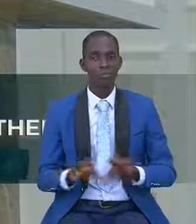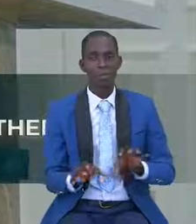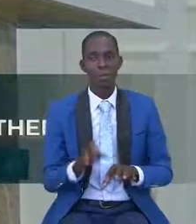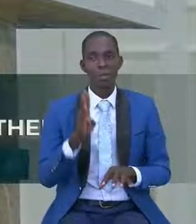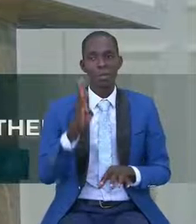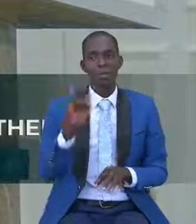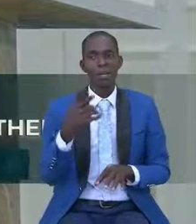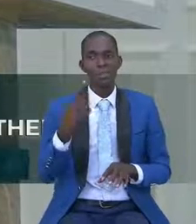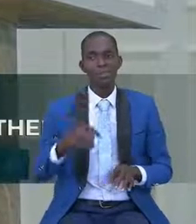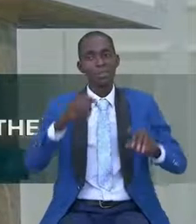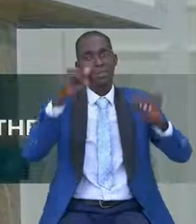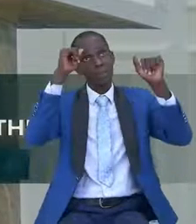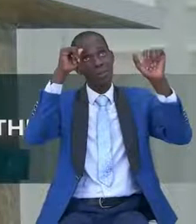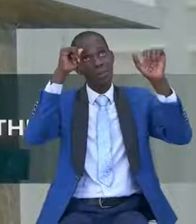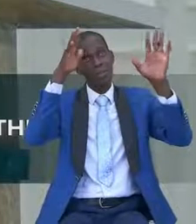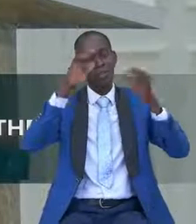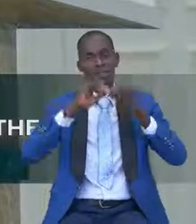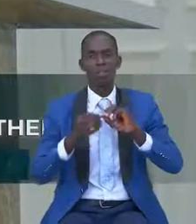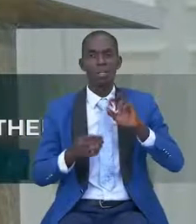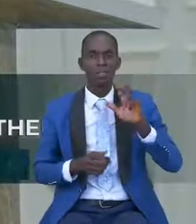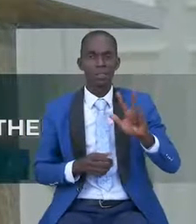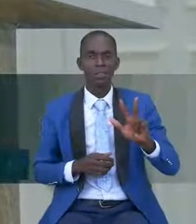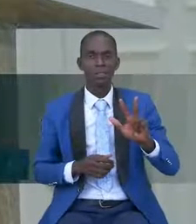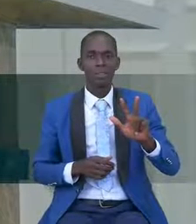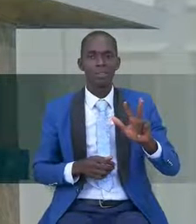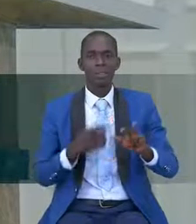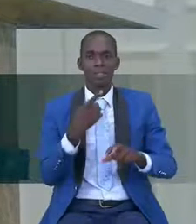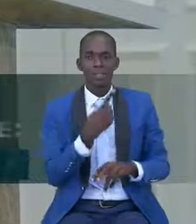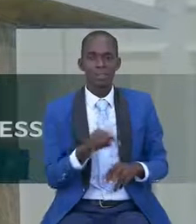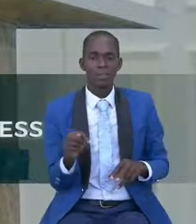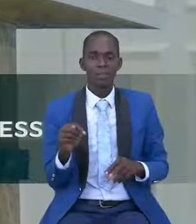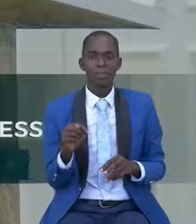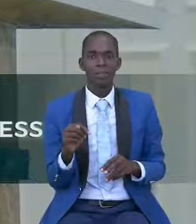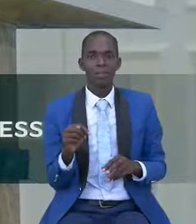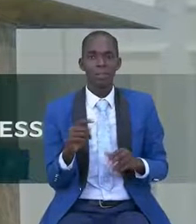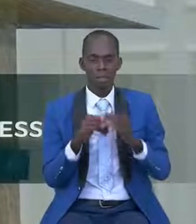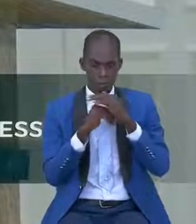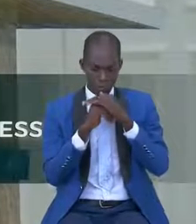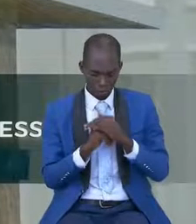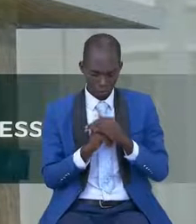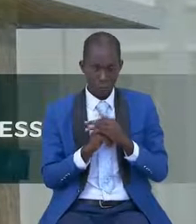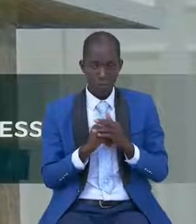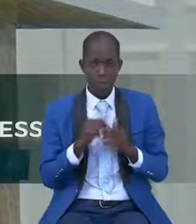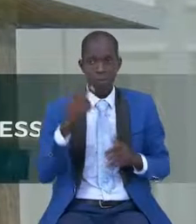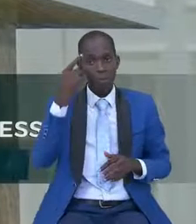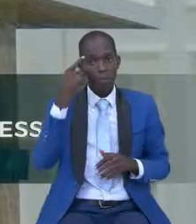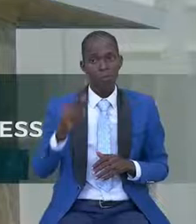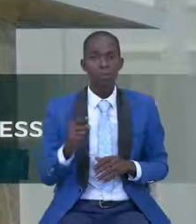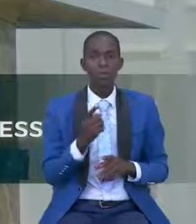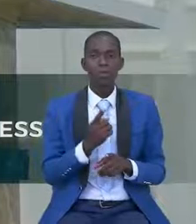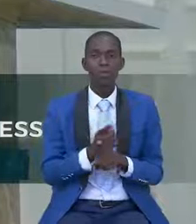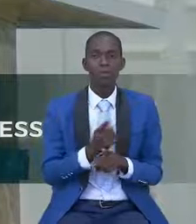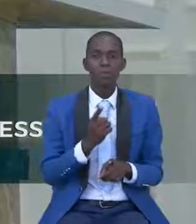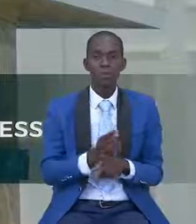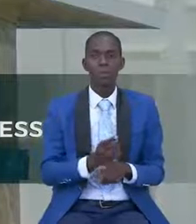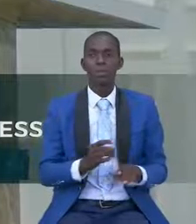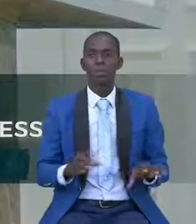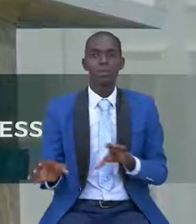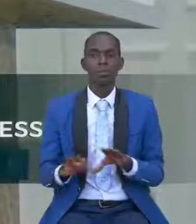Père. Troisièmement, l'adoration pour l'accomplissement dans